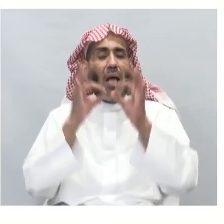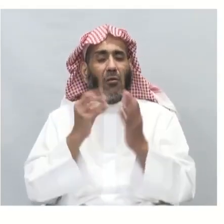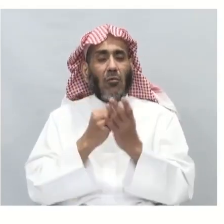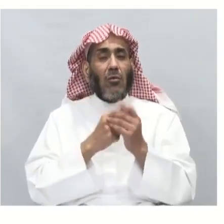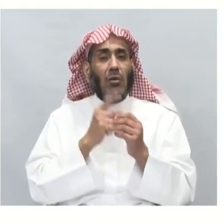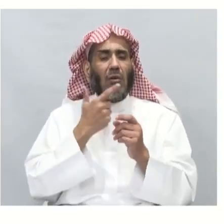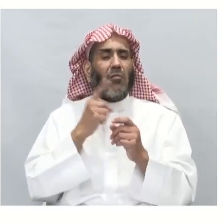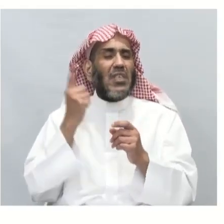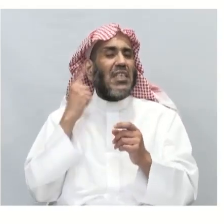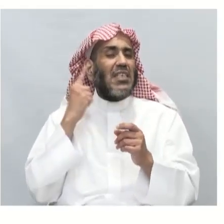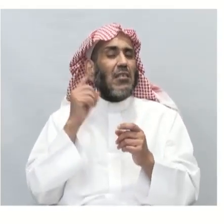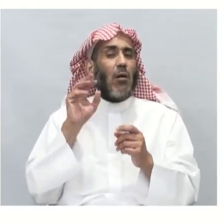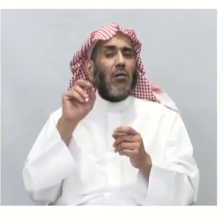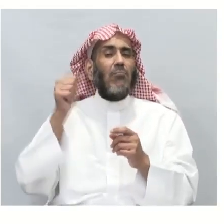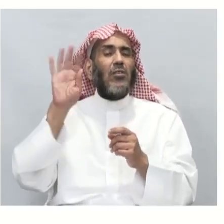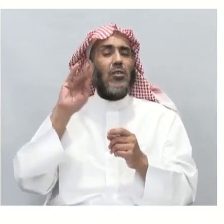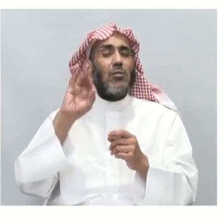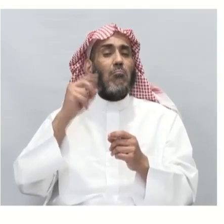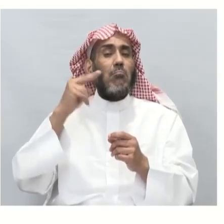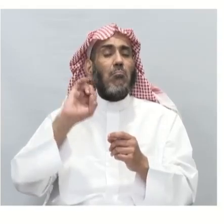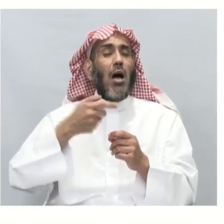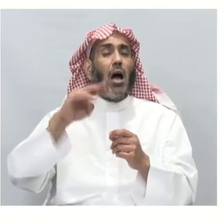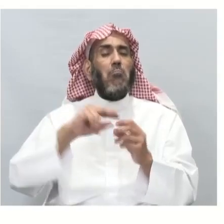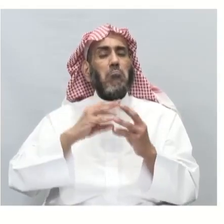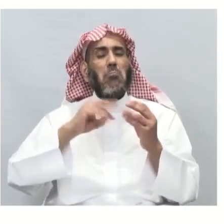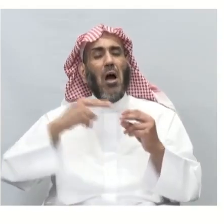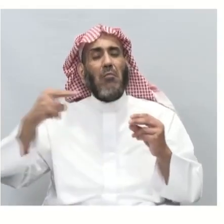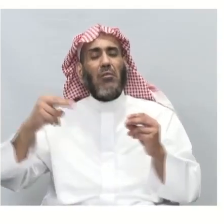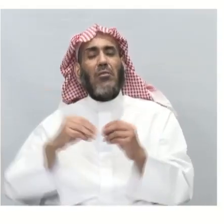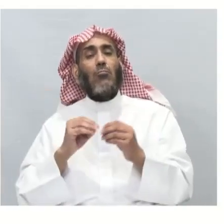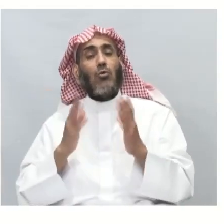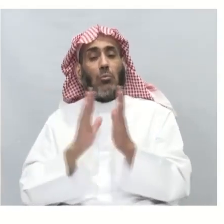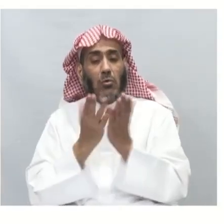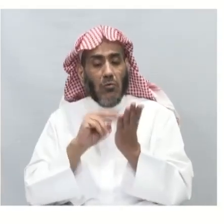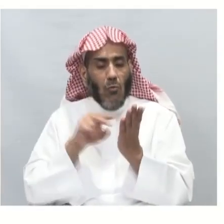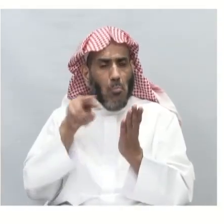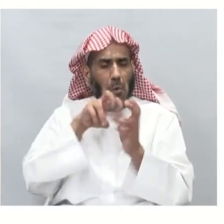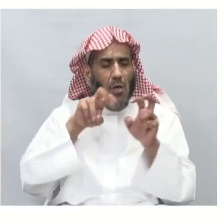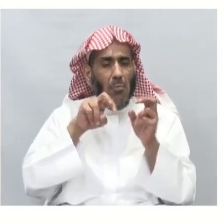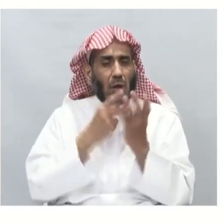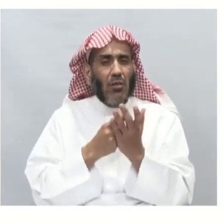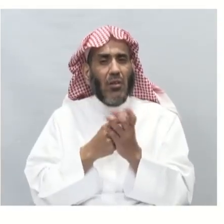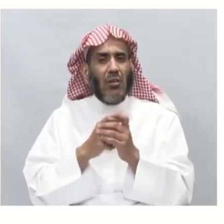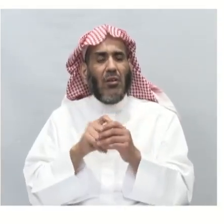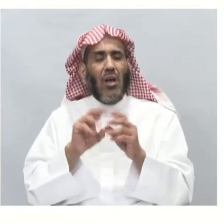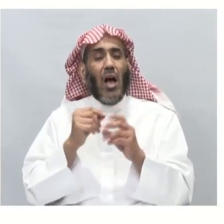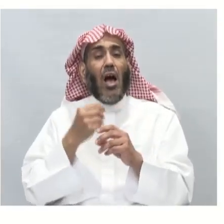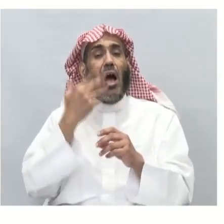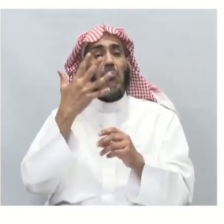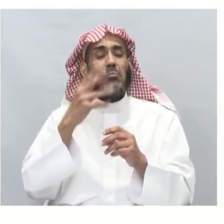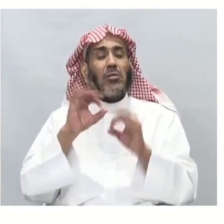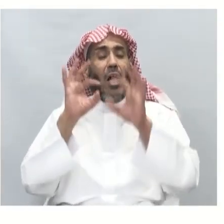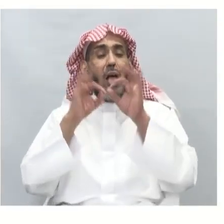فيها لفظه الاستماع بمعان مختلفه عد الى المصحف الشريف ثم انقل خمس ايات